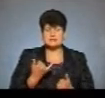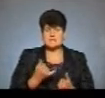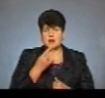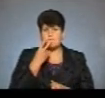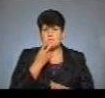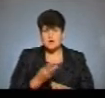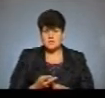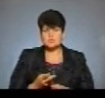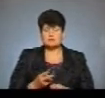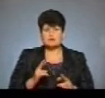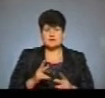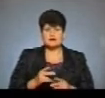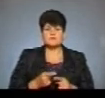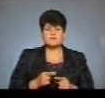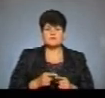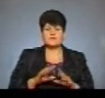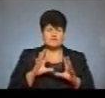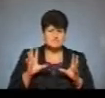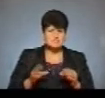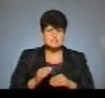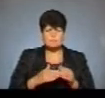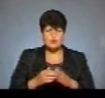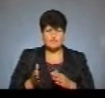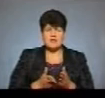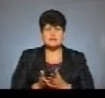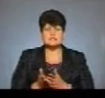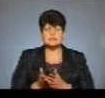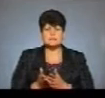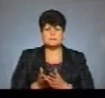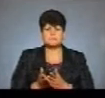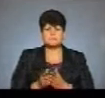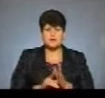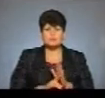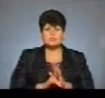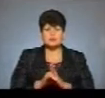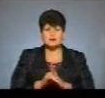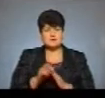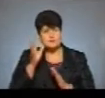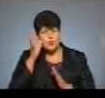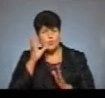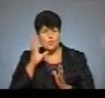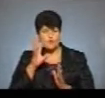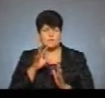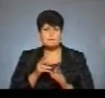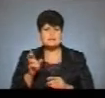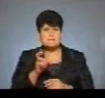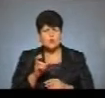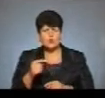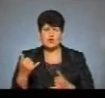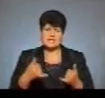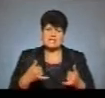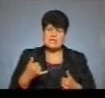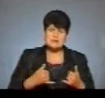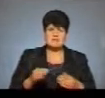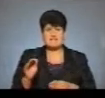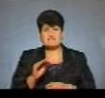як всі професії дають крен саме якраз в наукову сферу. Це біологія, хімія,